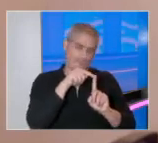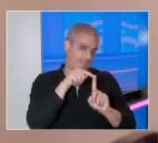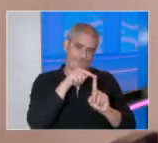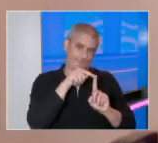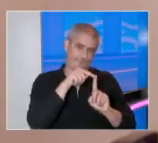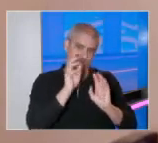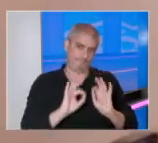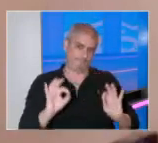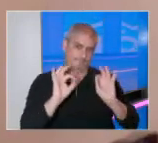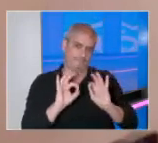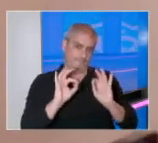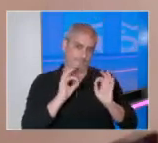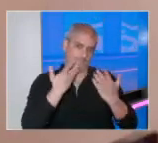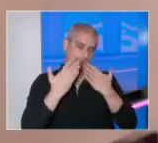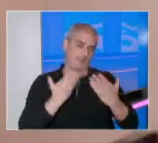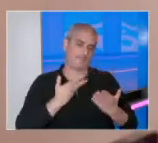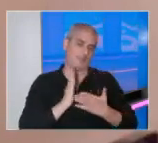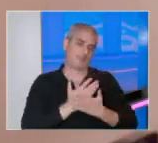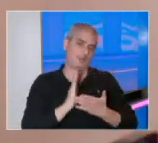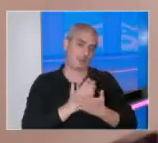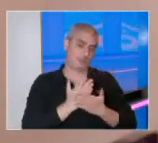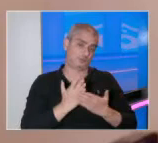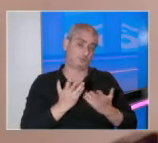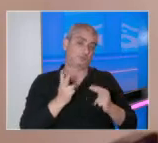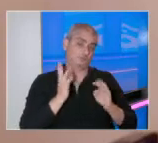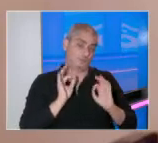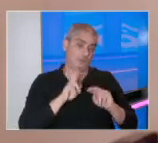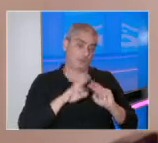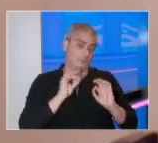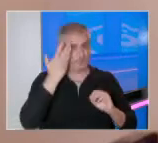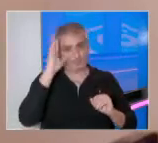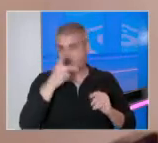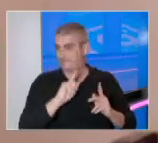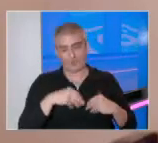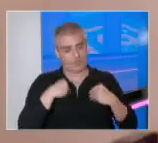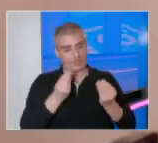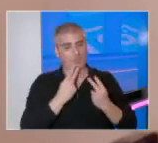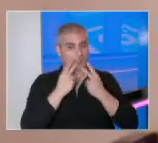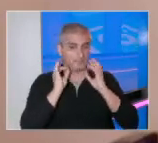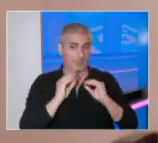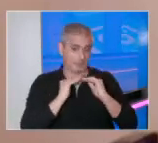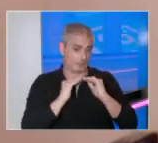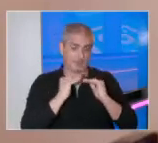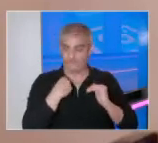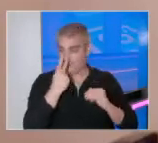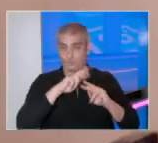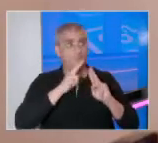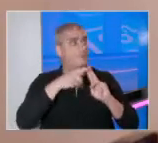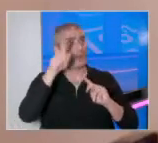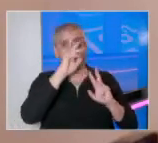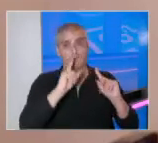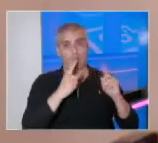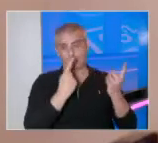לא מגיעים לשולחן קבלת ההחלטות. ואז באמת מתעלמים מזה ולא נותנים לזה מענה. וראינו גם בעולם מה